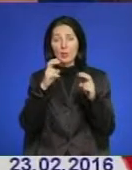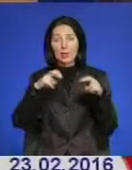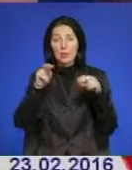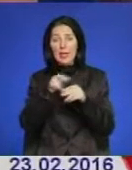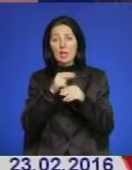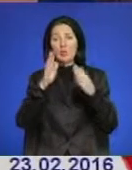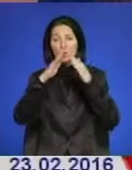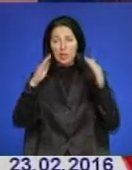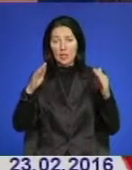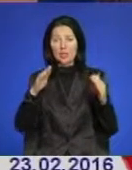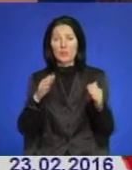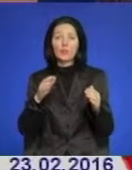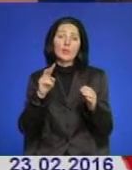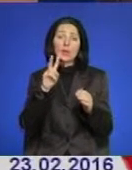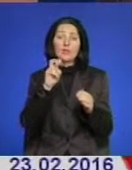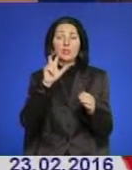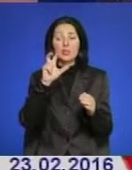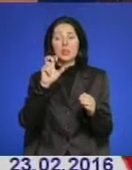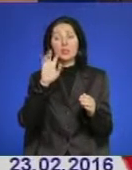в об'ємах, 200, 300, 400,